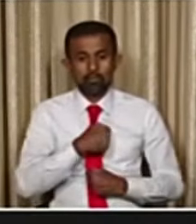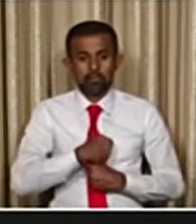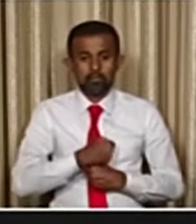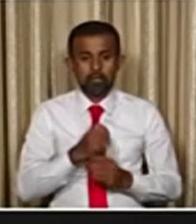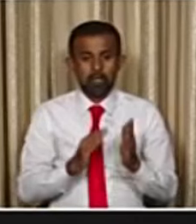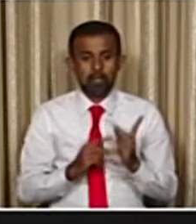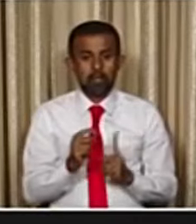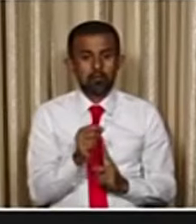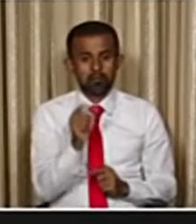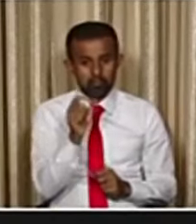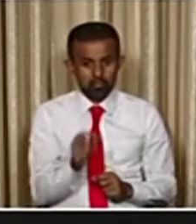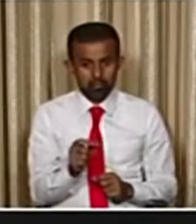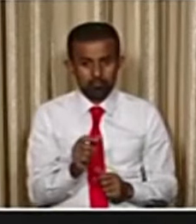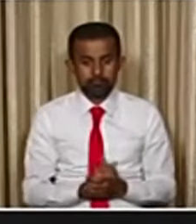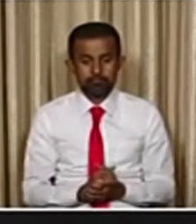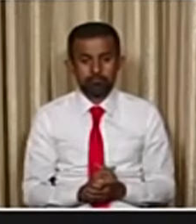ඇමති.